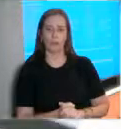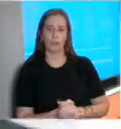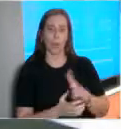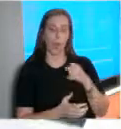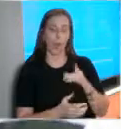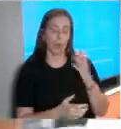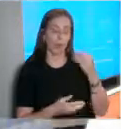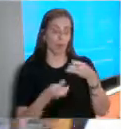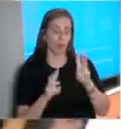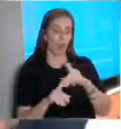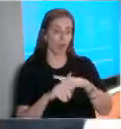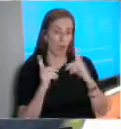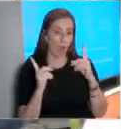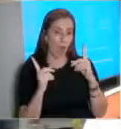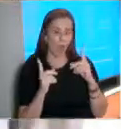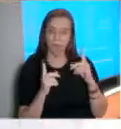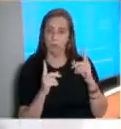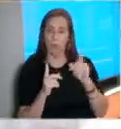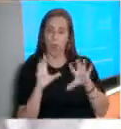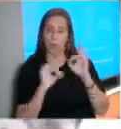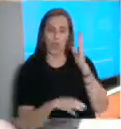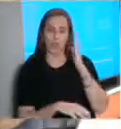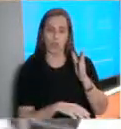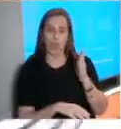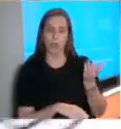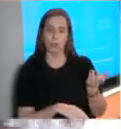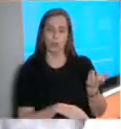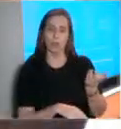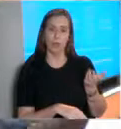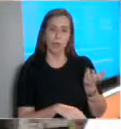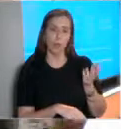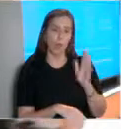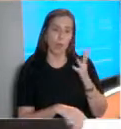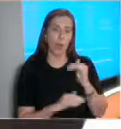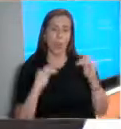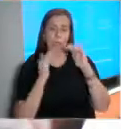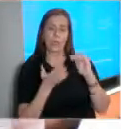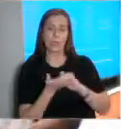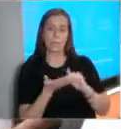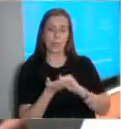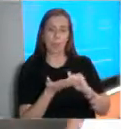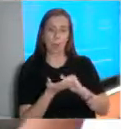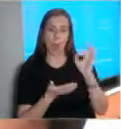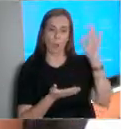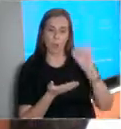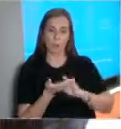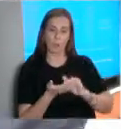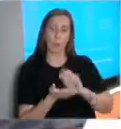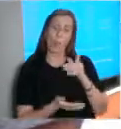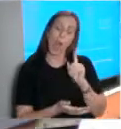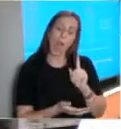יכול להיות שאם הייתה השיטה השונה, לא בחירה ישירה. עלה טיפה אחוז החסימה, אז היינו רואים